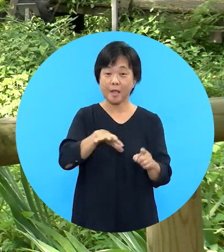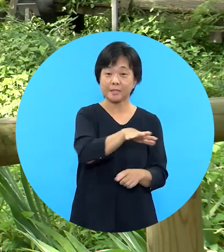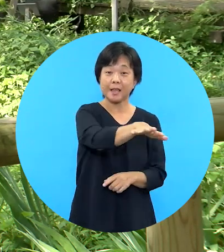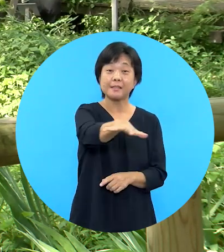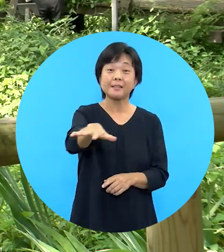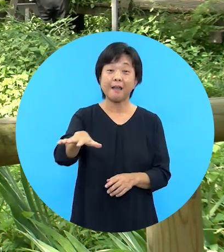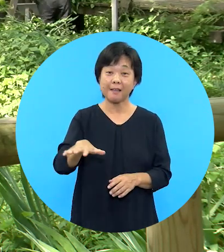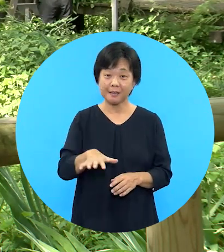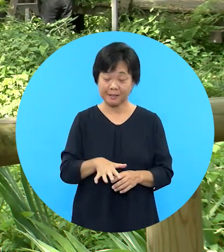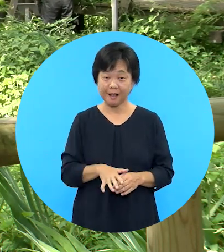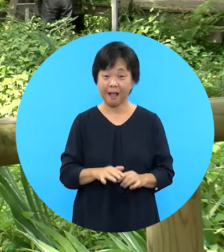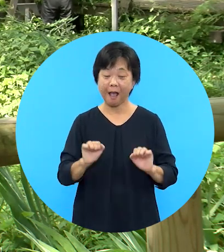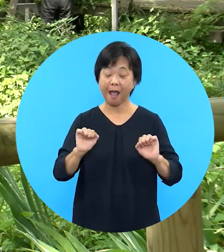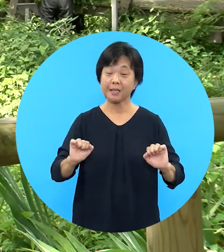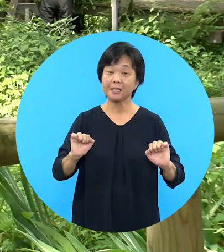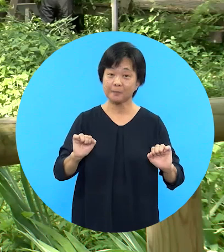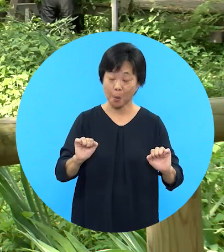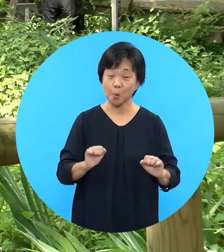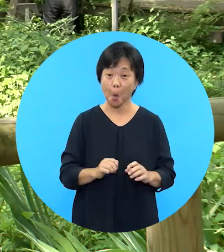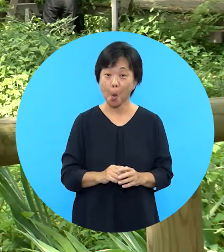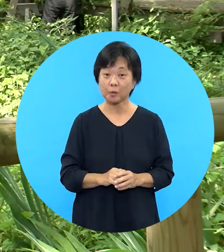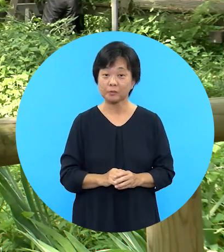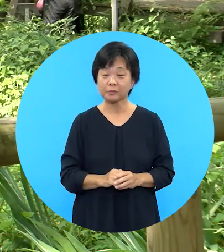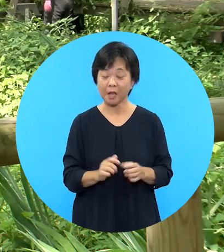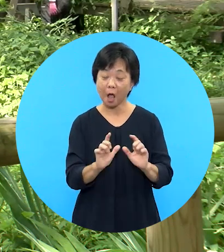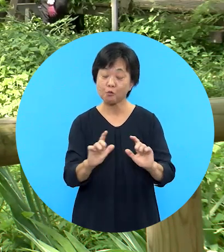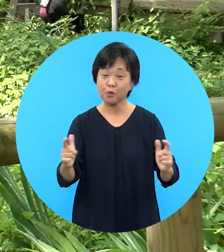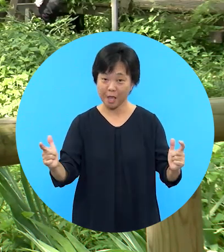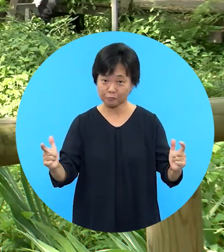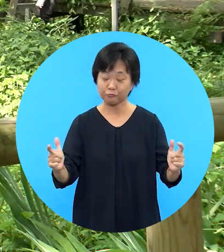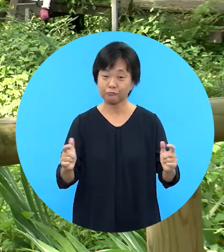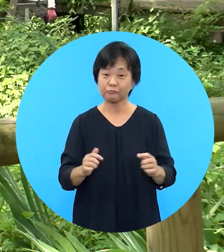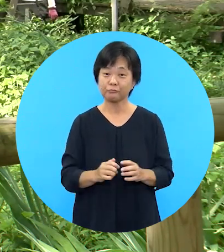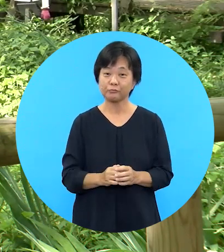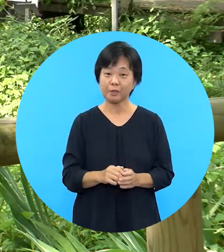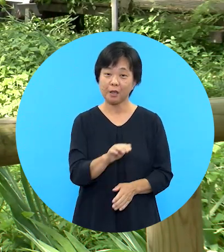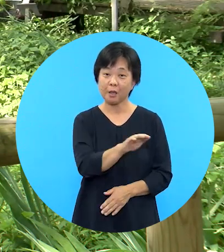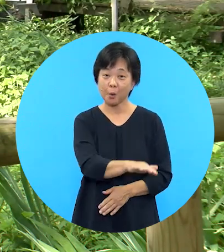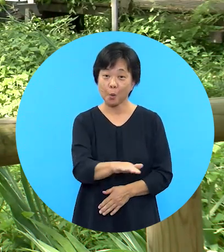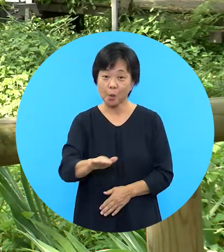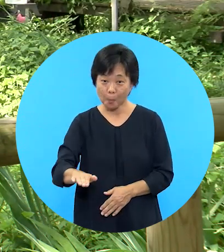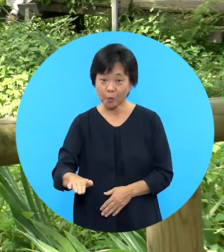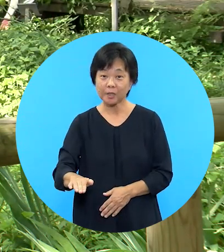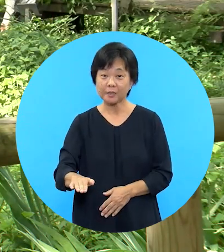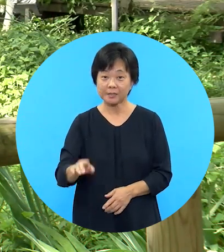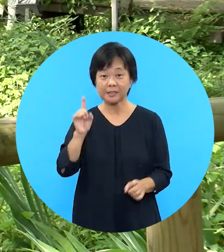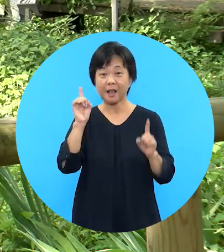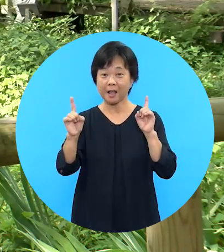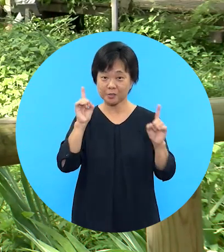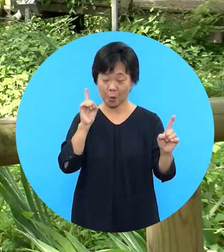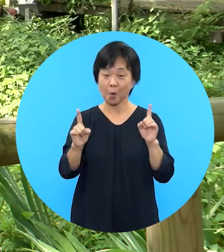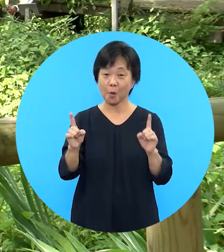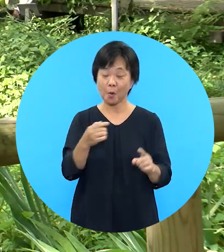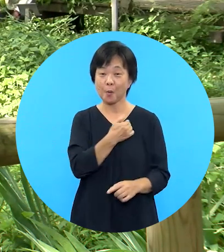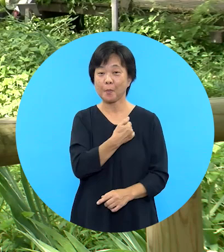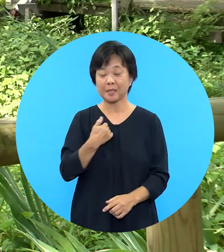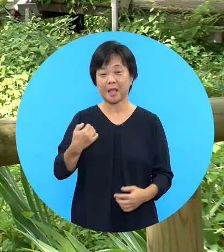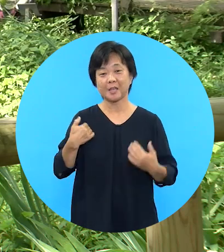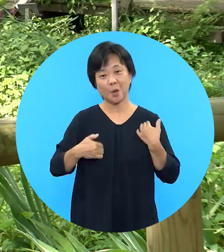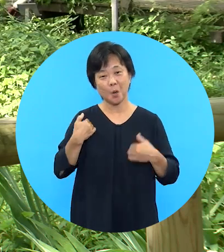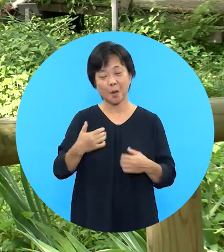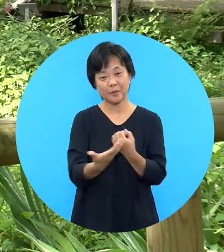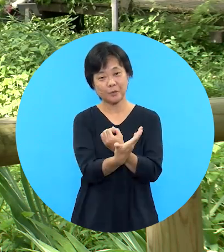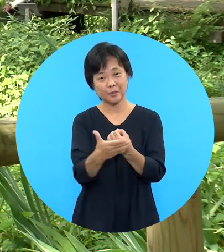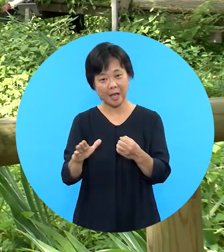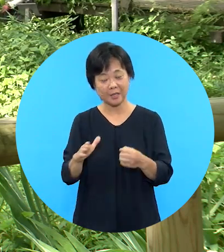ね、もうちょっとやっぱり生き物がね増えるような環境、それから子どもたちも遊びに来ると喜ぶような環境ね、そういうところに